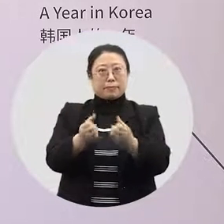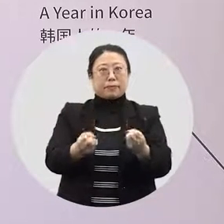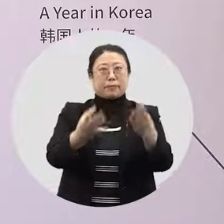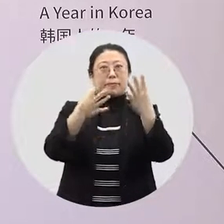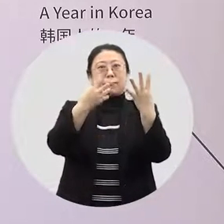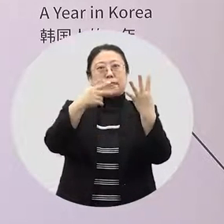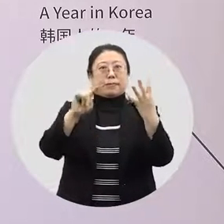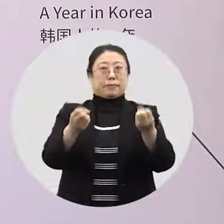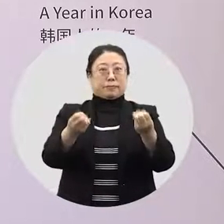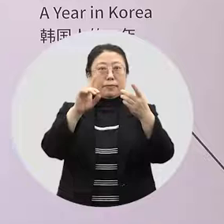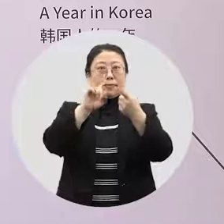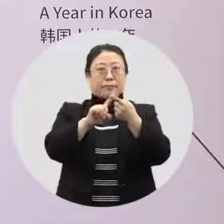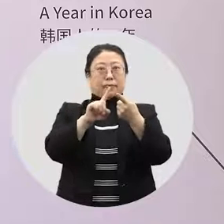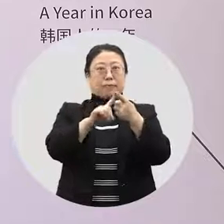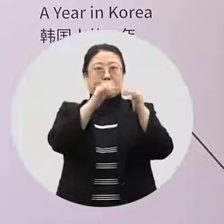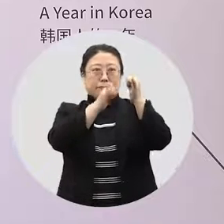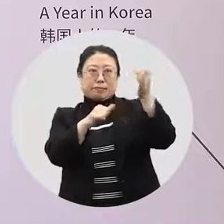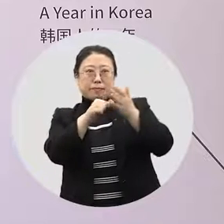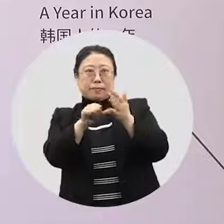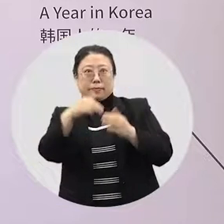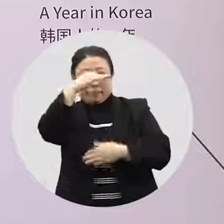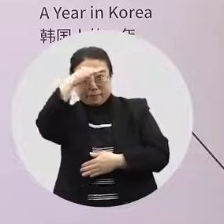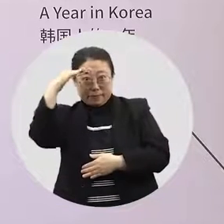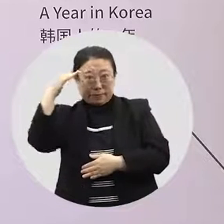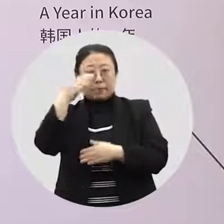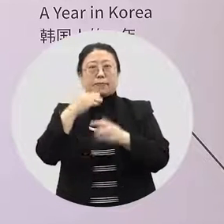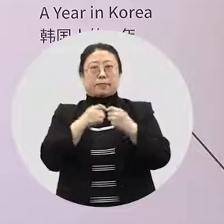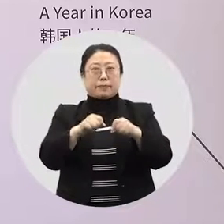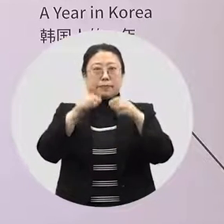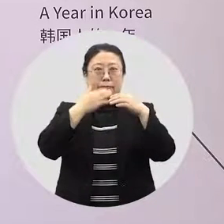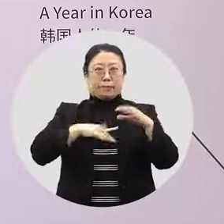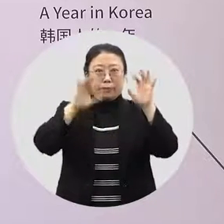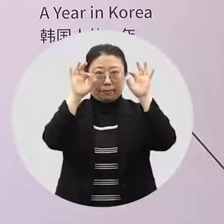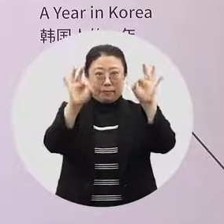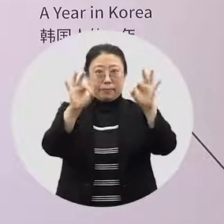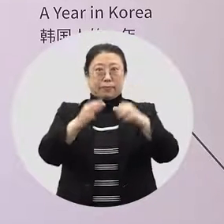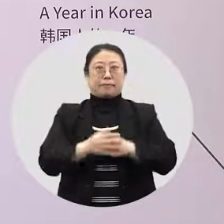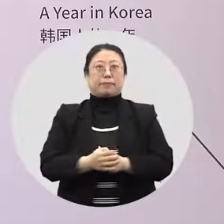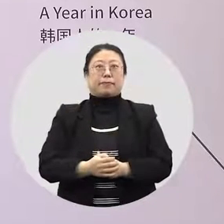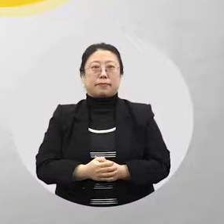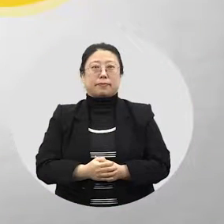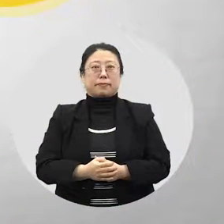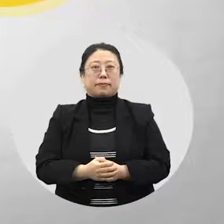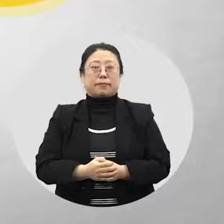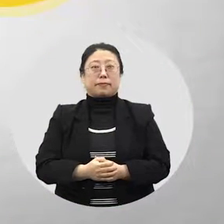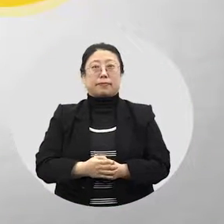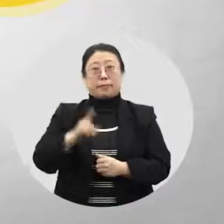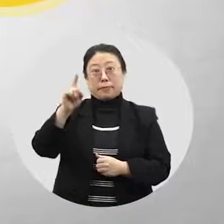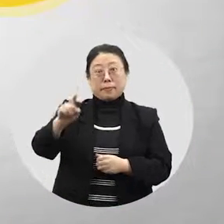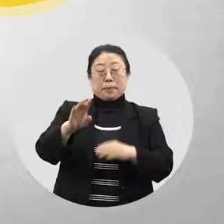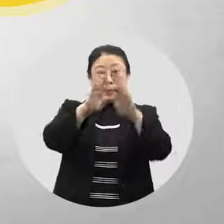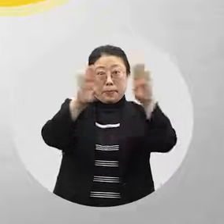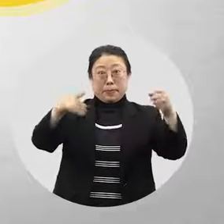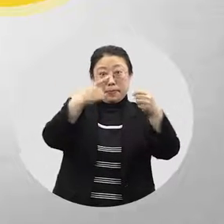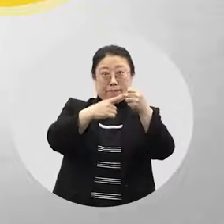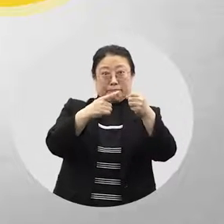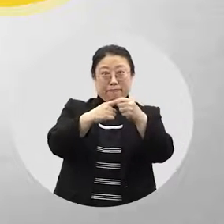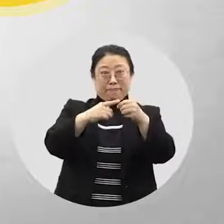4대 명절에 대해 관련 유무를 감상하면서 자세히 알아볼게요 하나